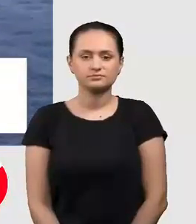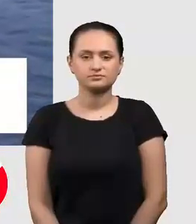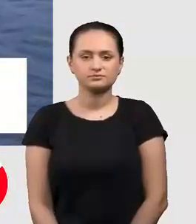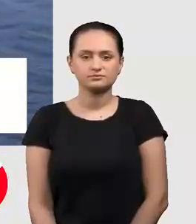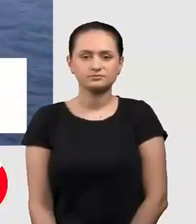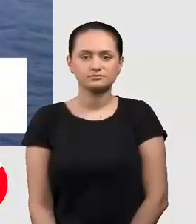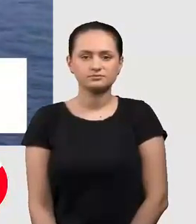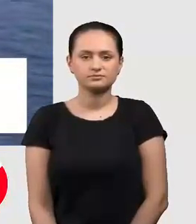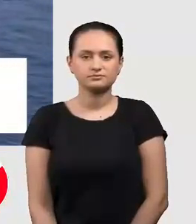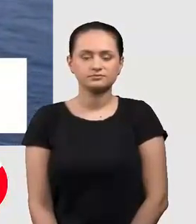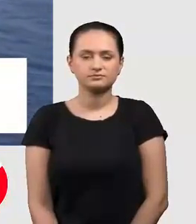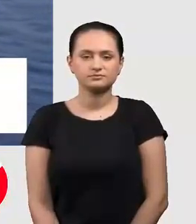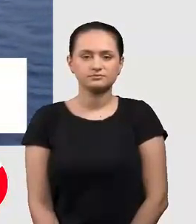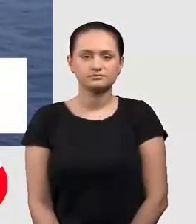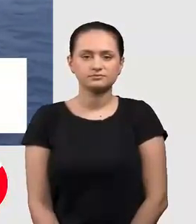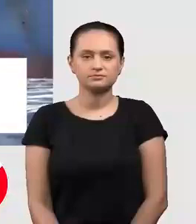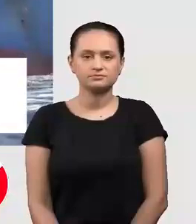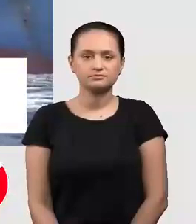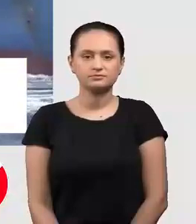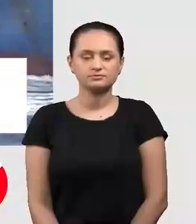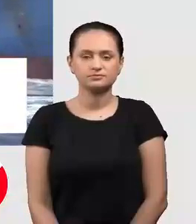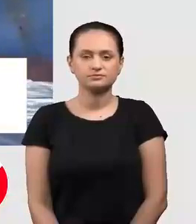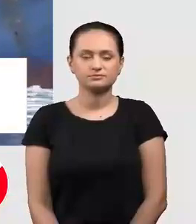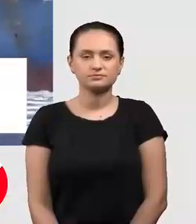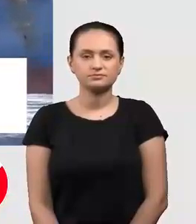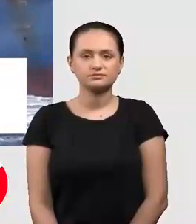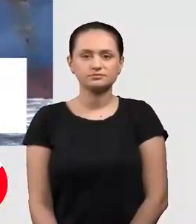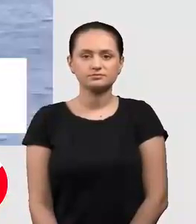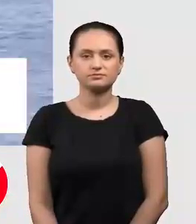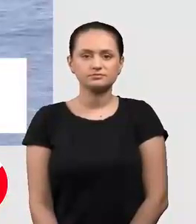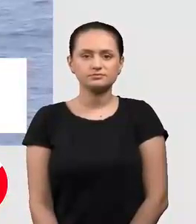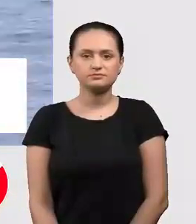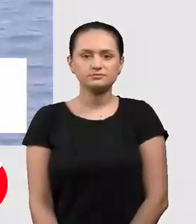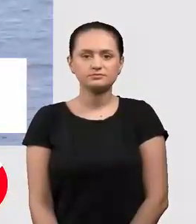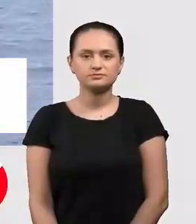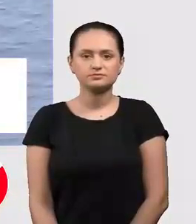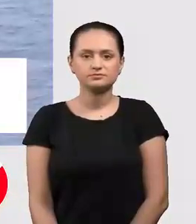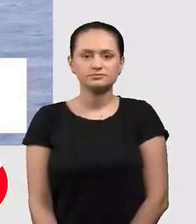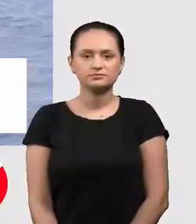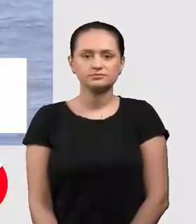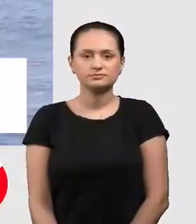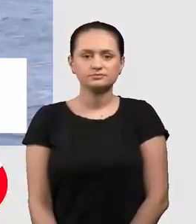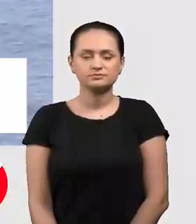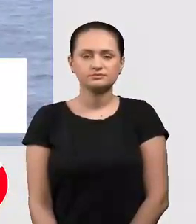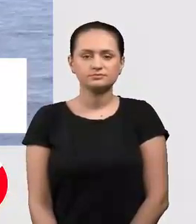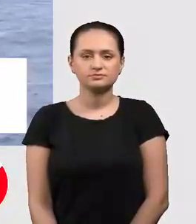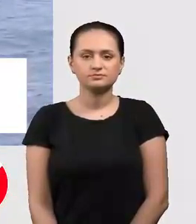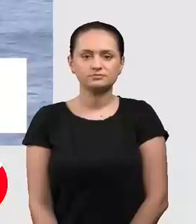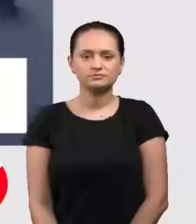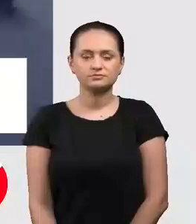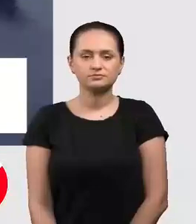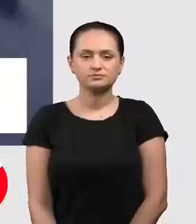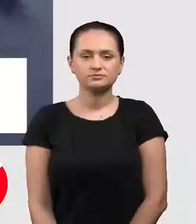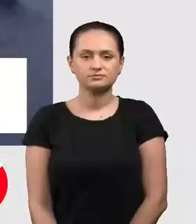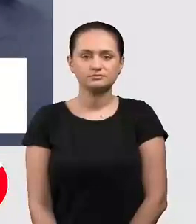pentru securitatea României, fiindcă demonstrează că și în aceste condiții, cu strâmtorile închise, militari